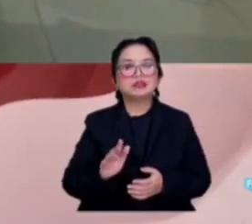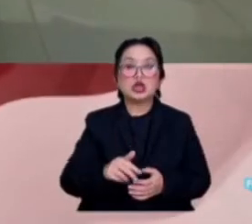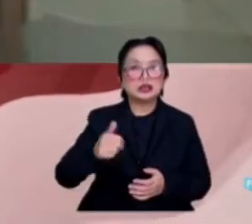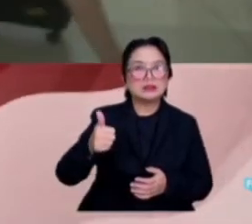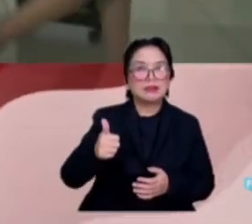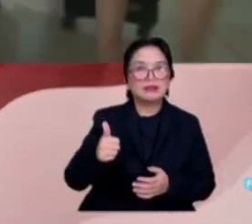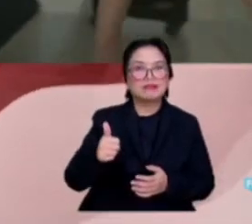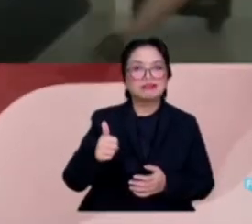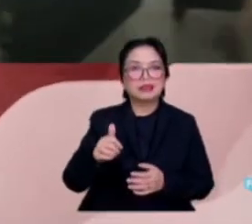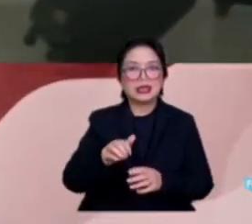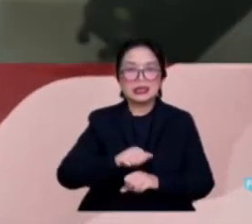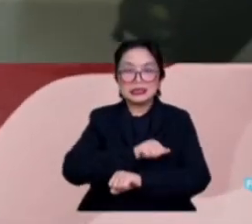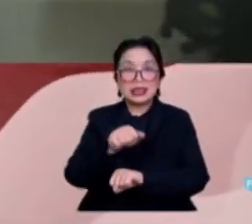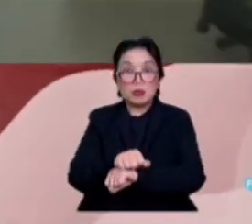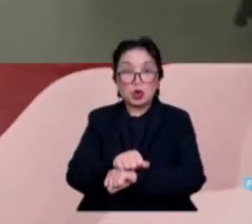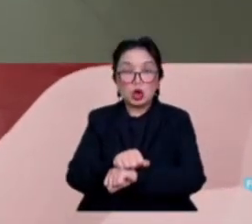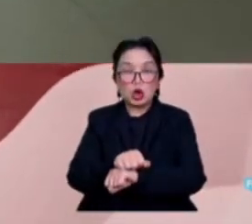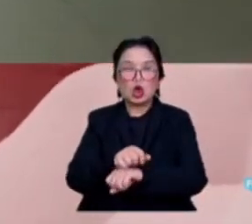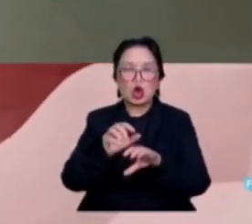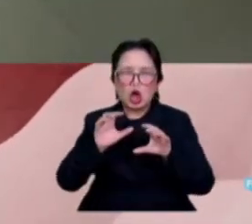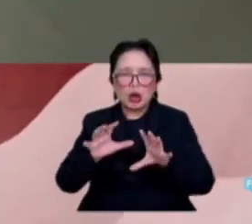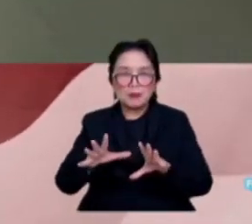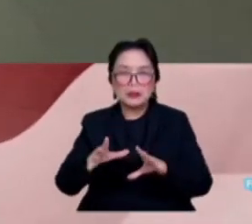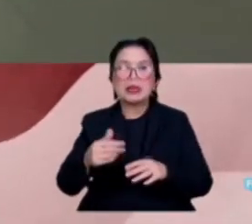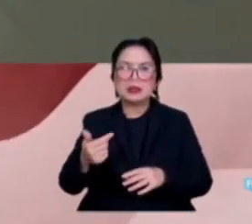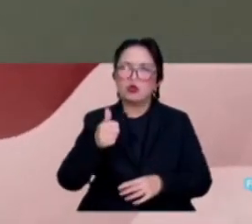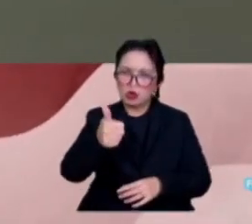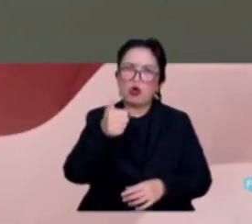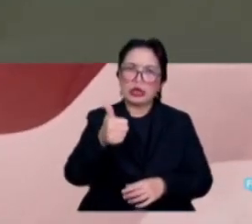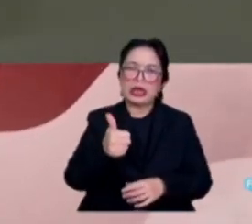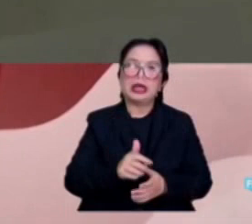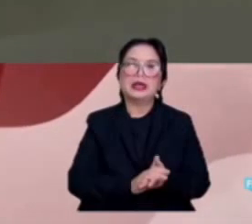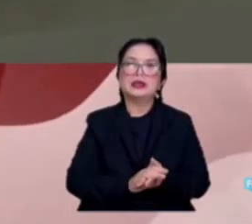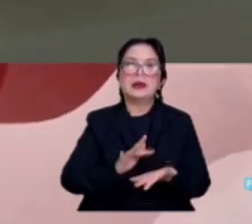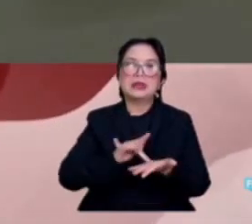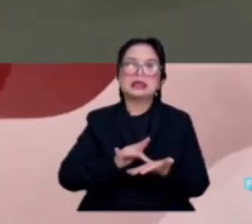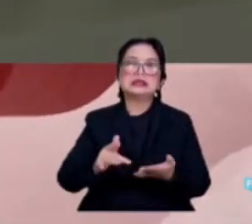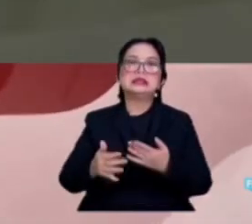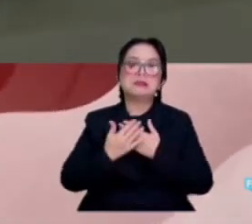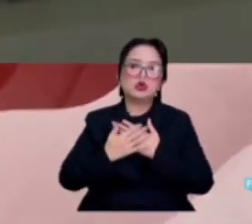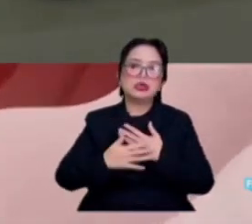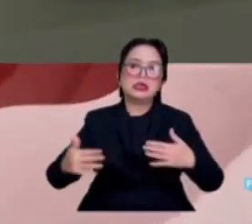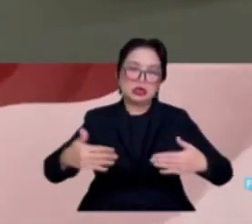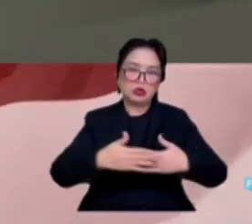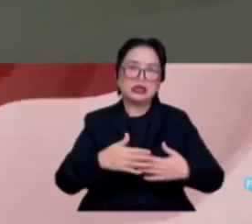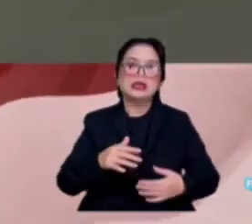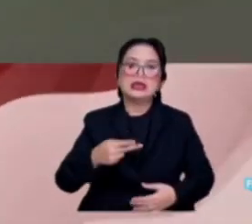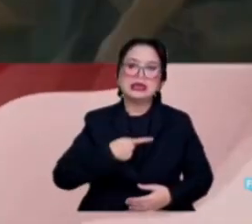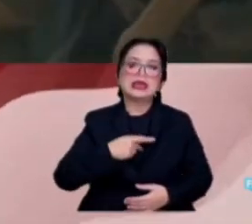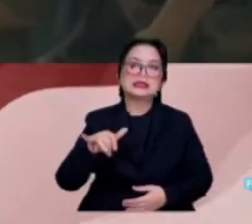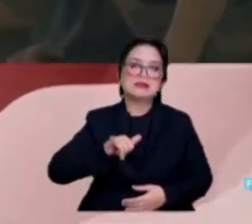sudah cukup banyak membantu jadi kita harapkan kita bersama-sama lantai dari pihak pemerintah